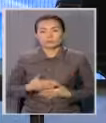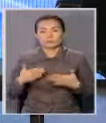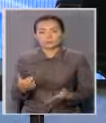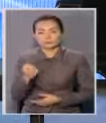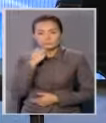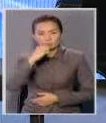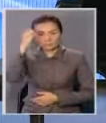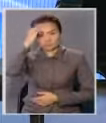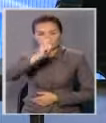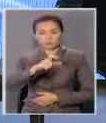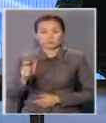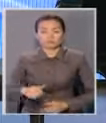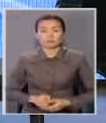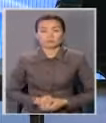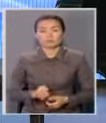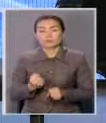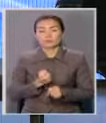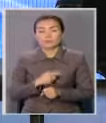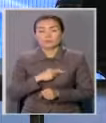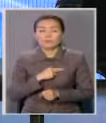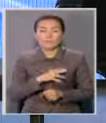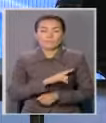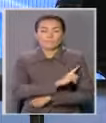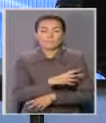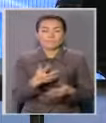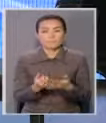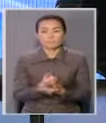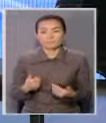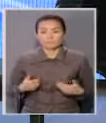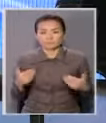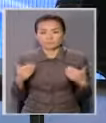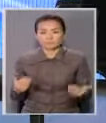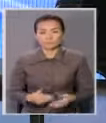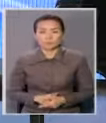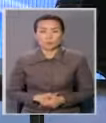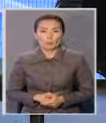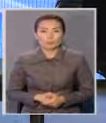ризашылығымызды білдіреміз. Ол кісілердің жасап жатқан жұмыстарына мықты табыс, істеп жатқан